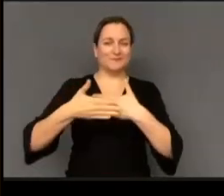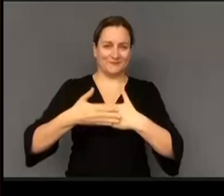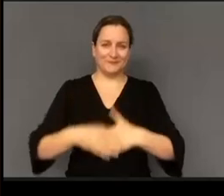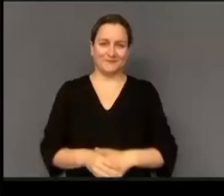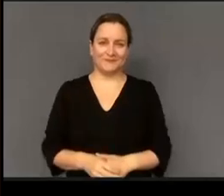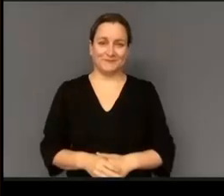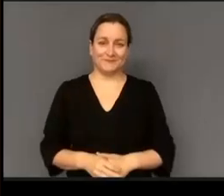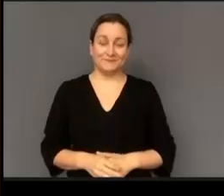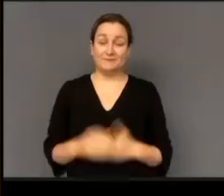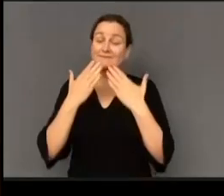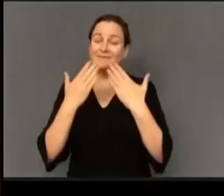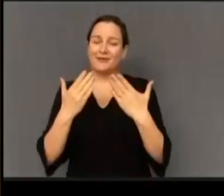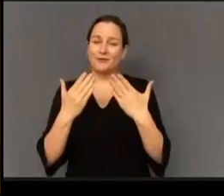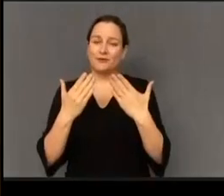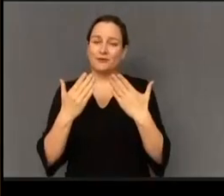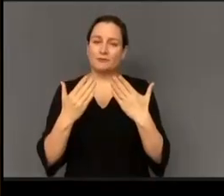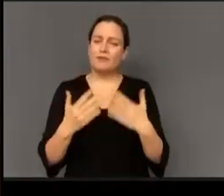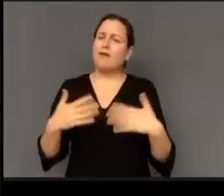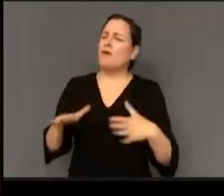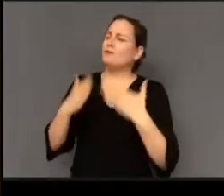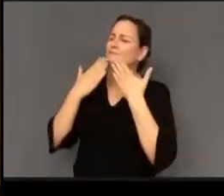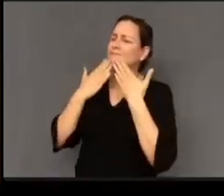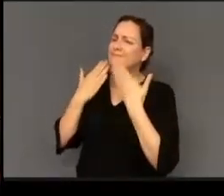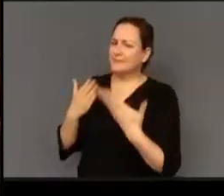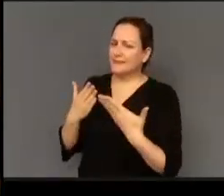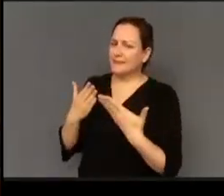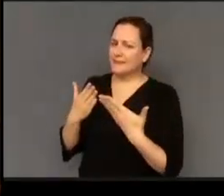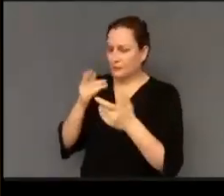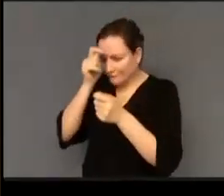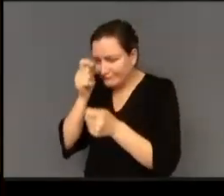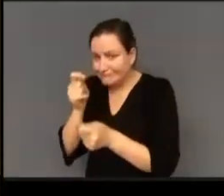た総理ありがとうございました